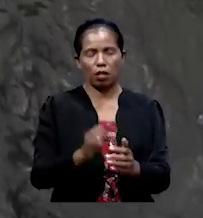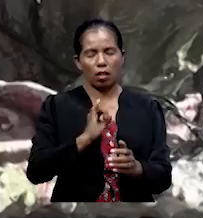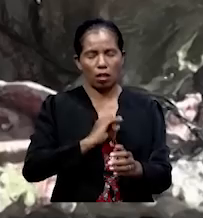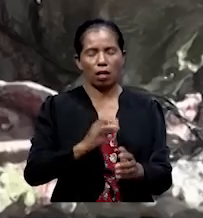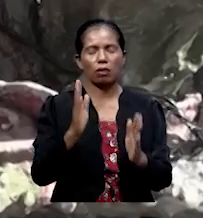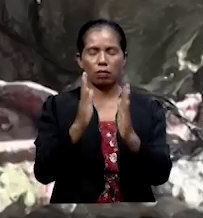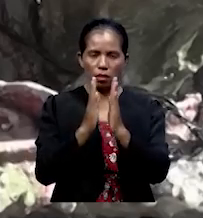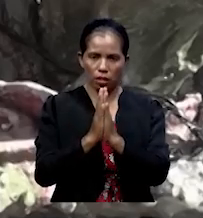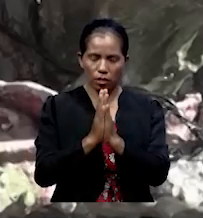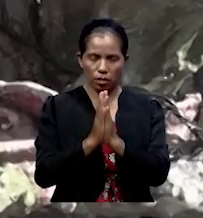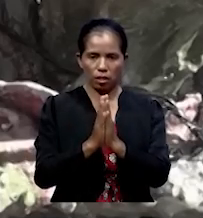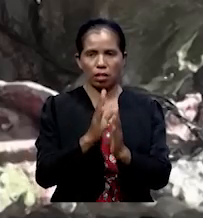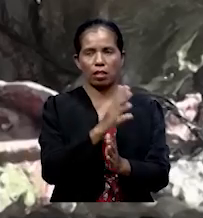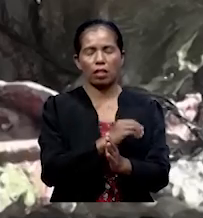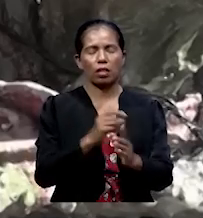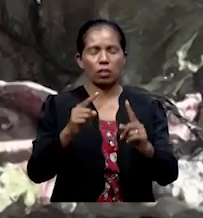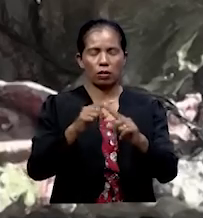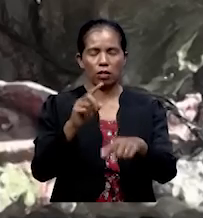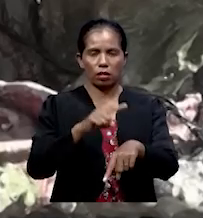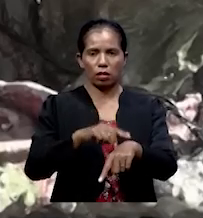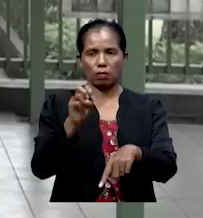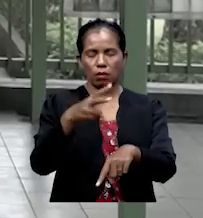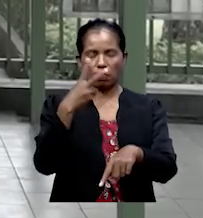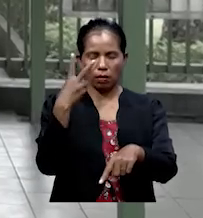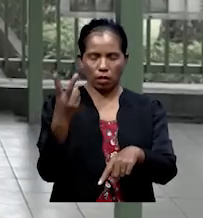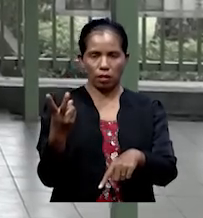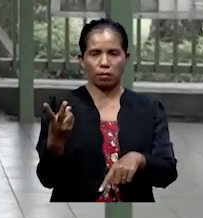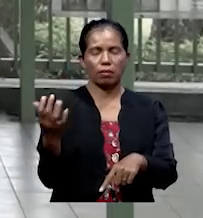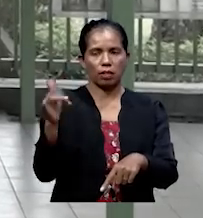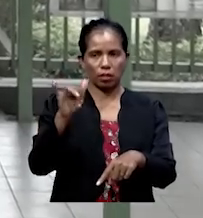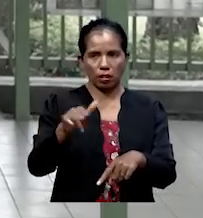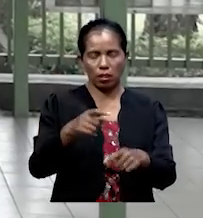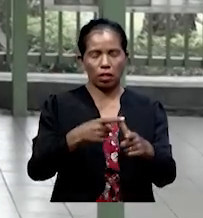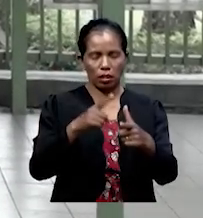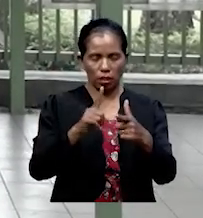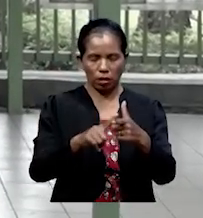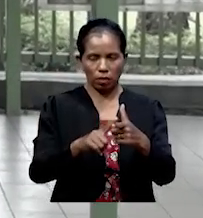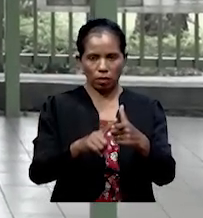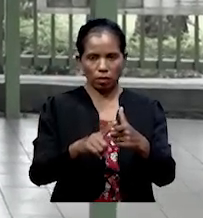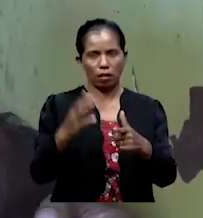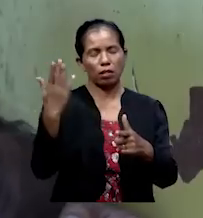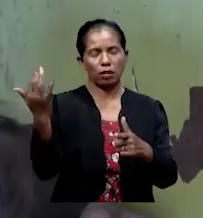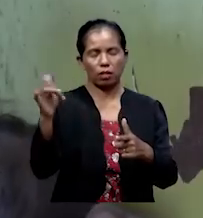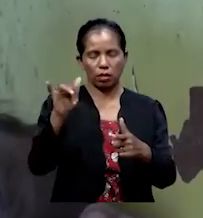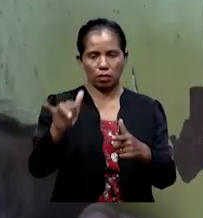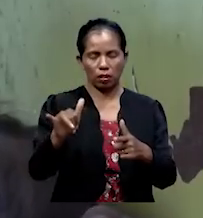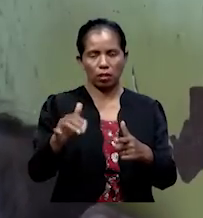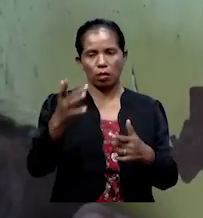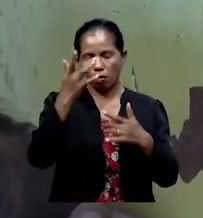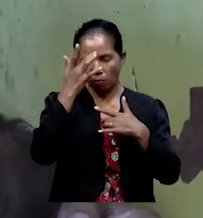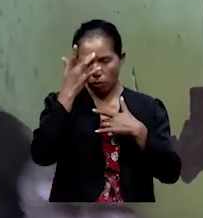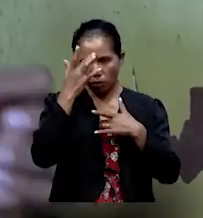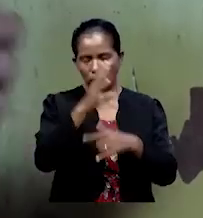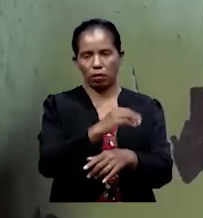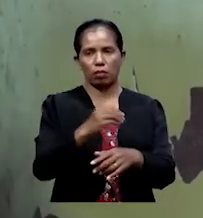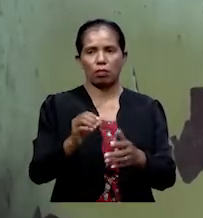basira to obe jam 12 kalam ma holo novena basir tam de posan sa isatan sa sirane roan sa moras ga idan